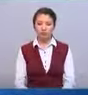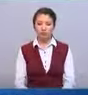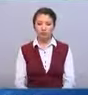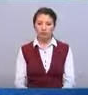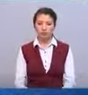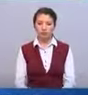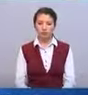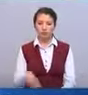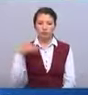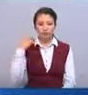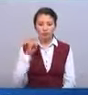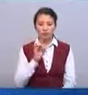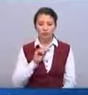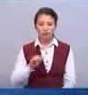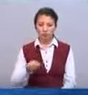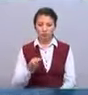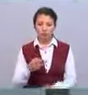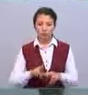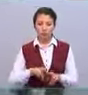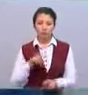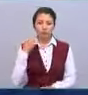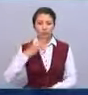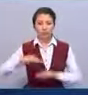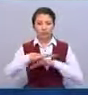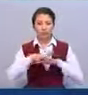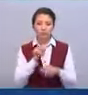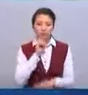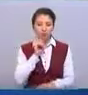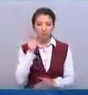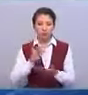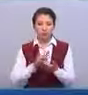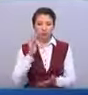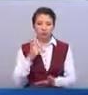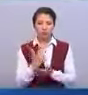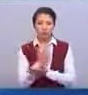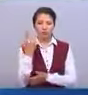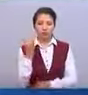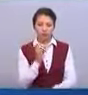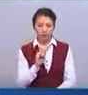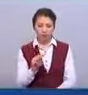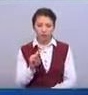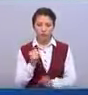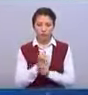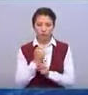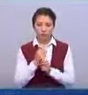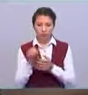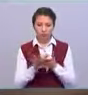фестиваль биыл Түркістан облыстық жастар ресурстық орталығының ұйымдастыруымен дәстүрлі түрде үшінші рет өз жалғасын